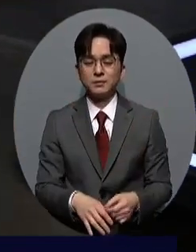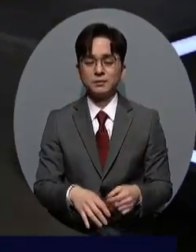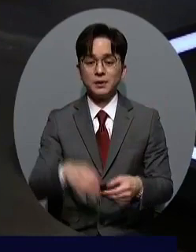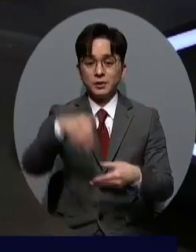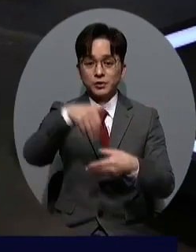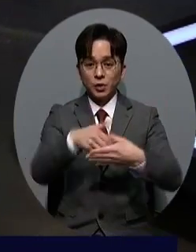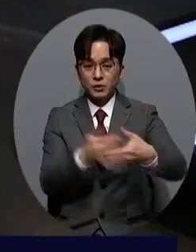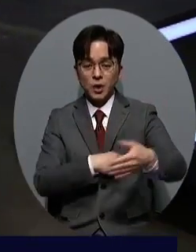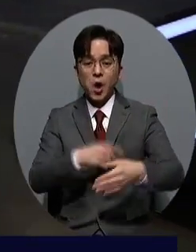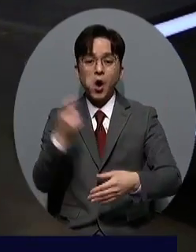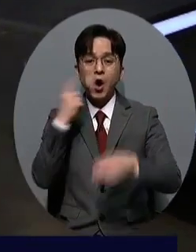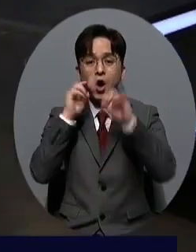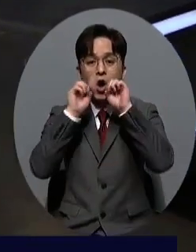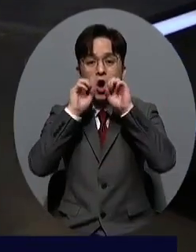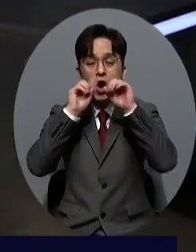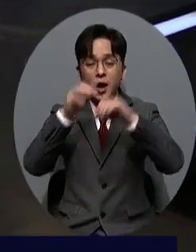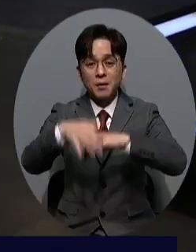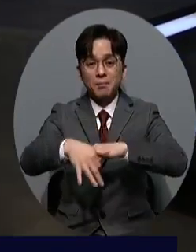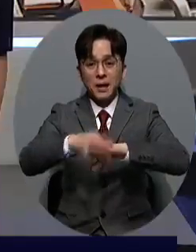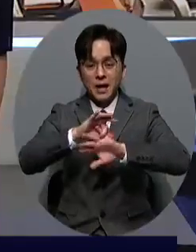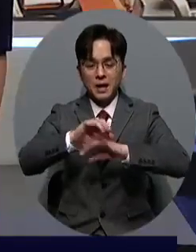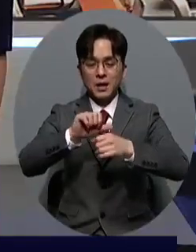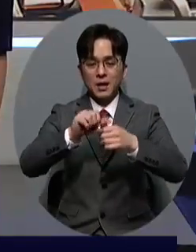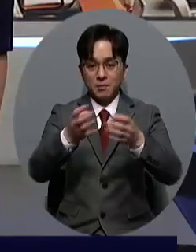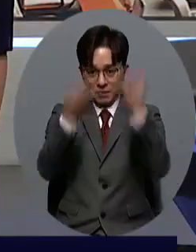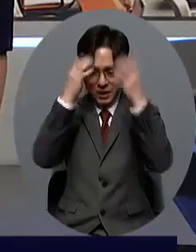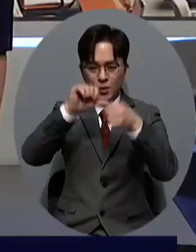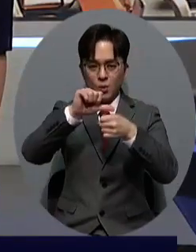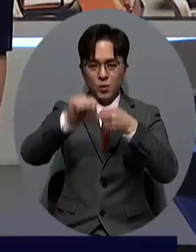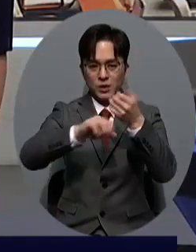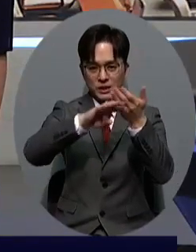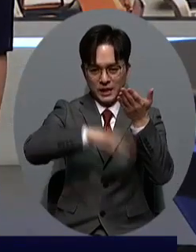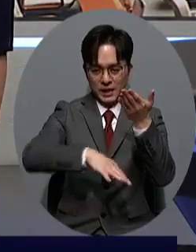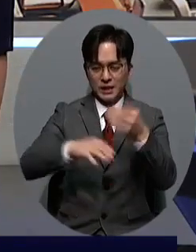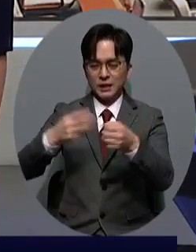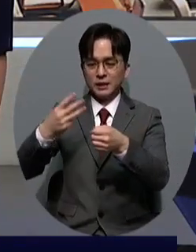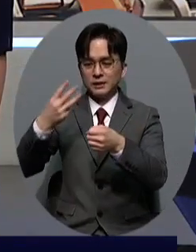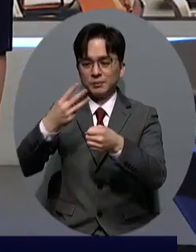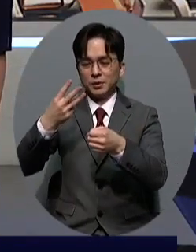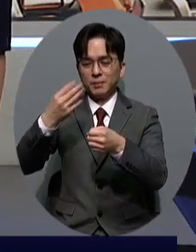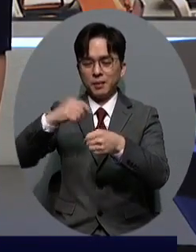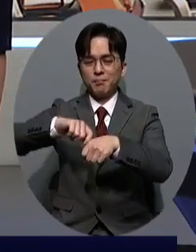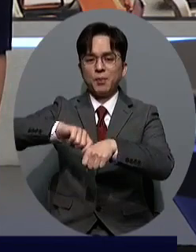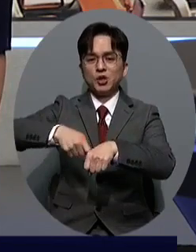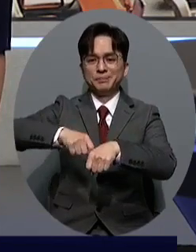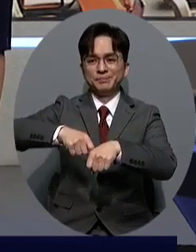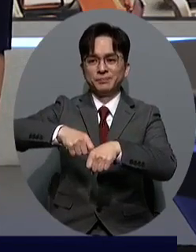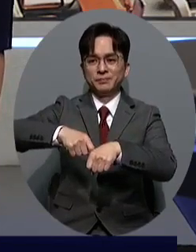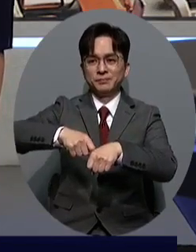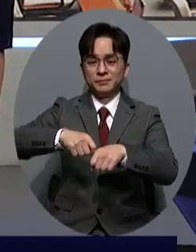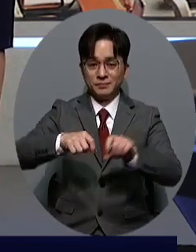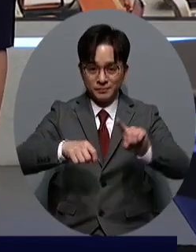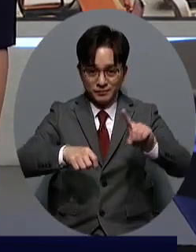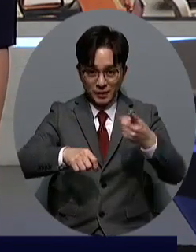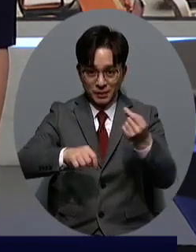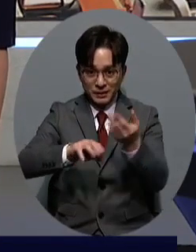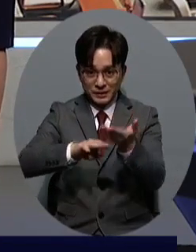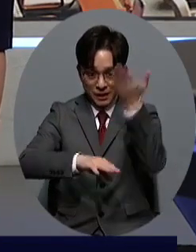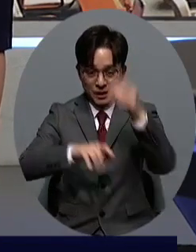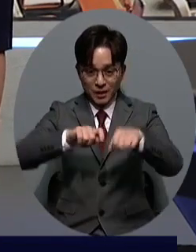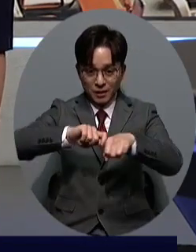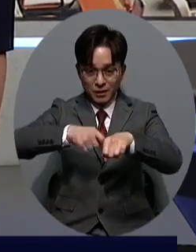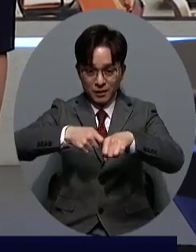공표죄는 5년 이하의 징역 또는 3천만 원 이하의 벌금에 처해지는 중죄입니다. 100만 원 이상 벌금형이